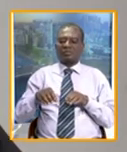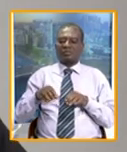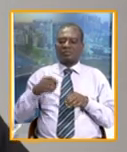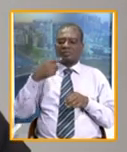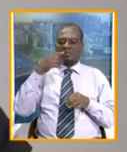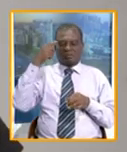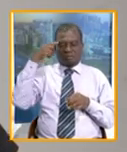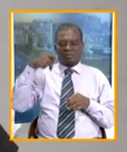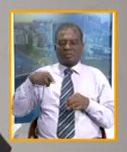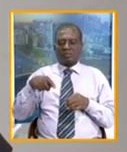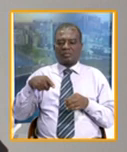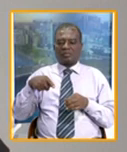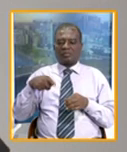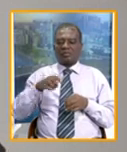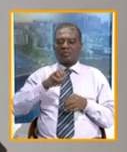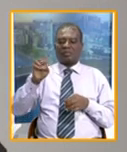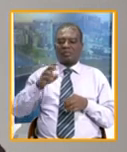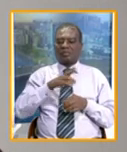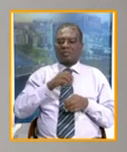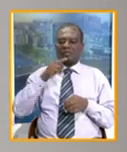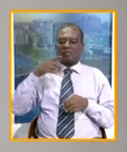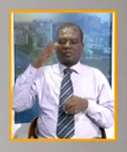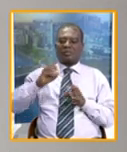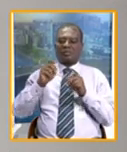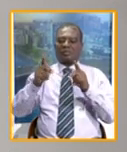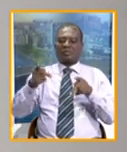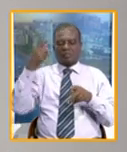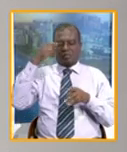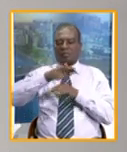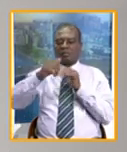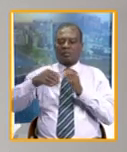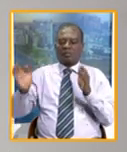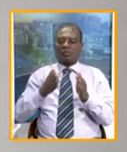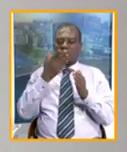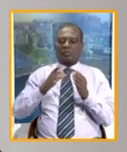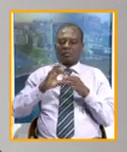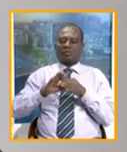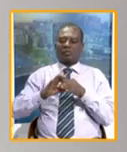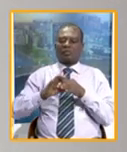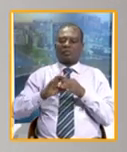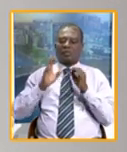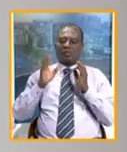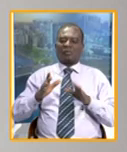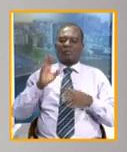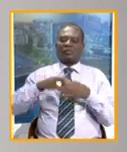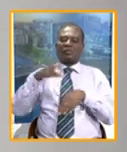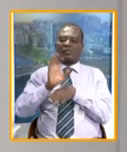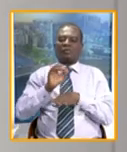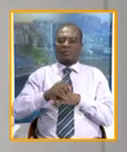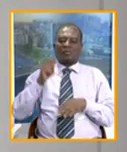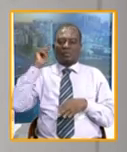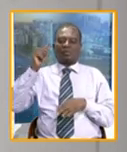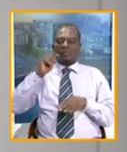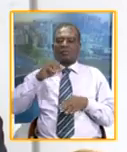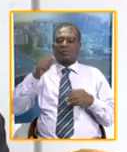que ce mercredi sera l'occasion pour tous les artistes de Côte d'Ivoire de lui témoigner